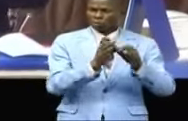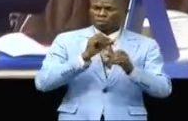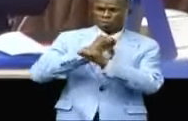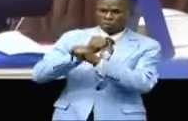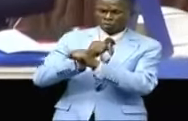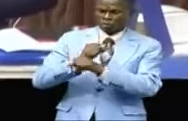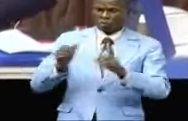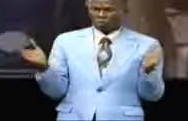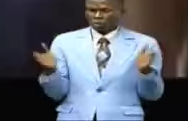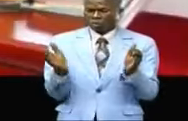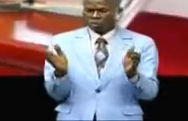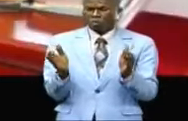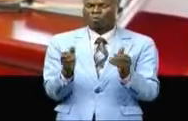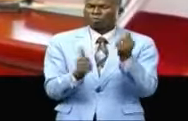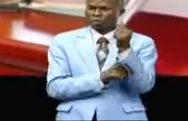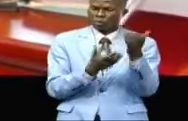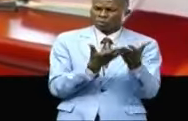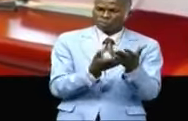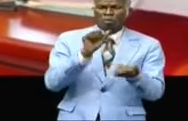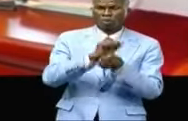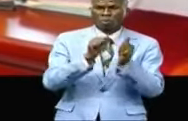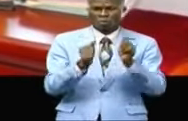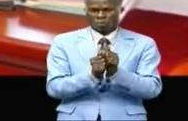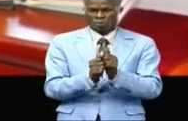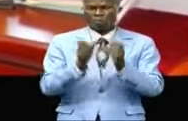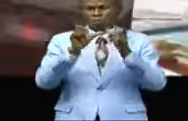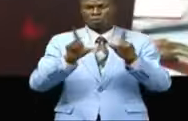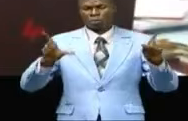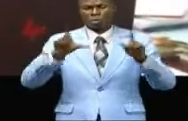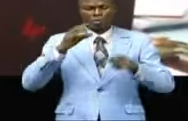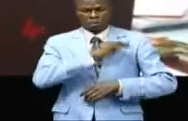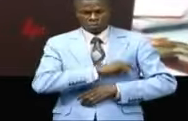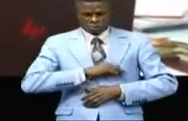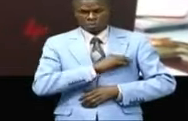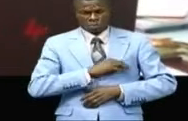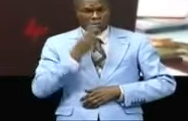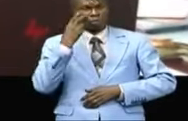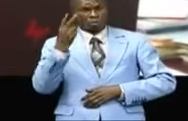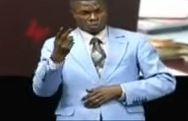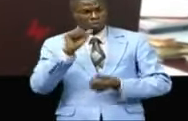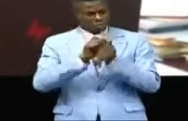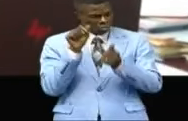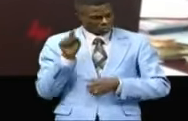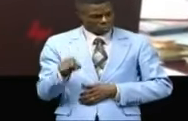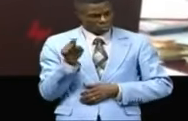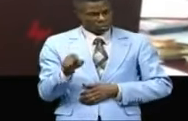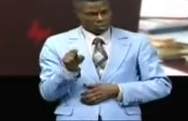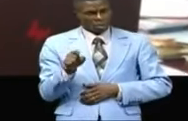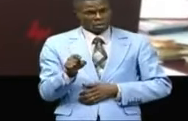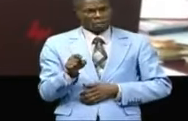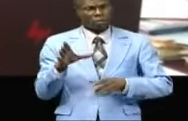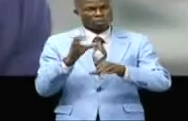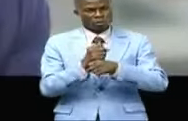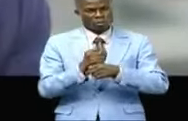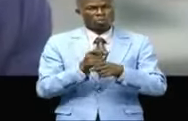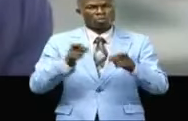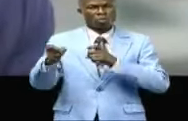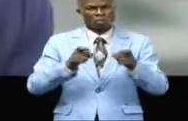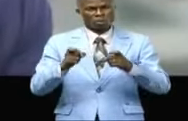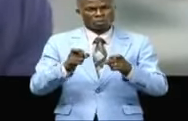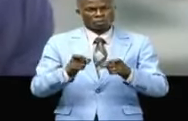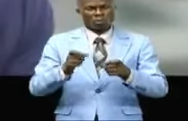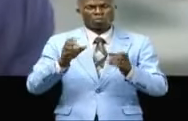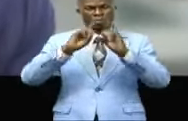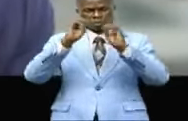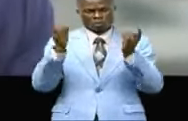protéger les petits épargnants, de la question de l'aléa moral considérant que cette situation résulte de la gestion peu